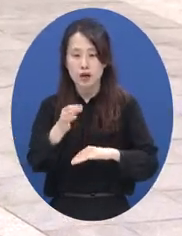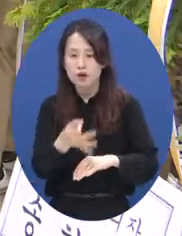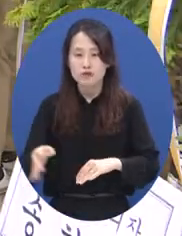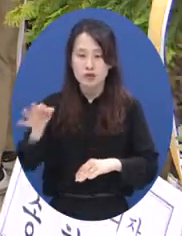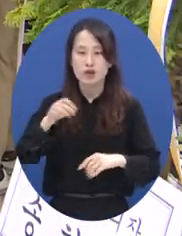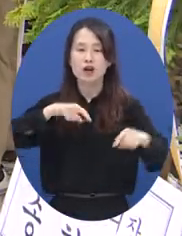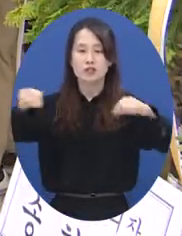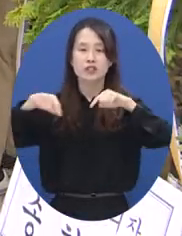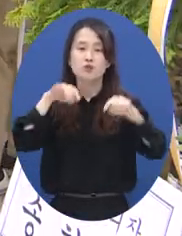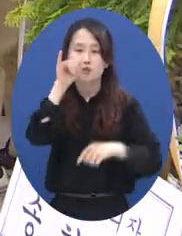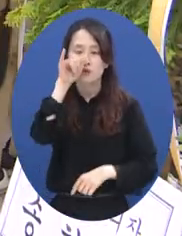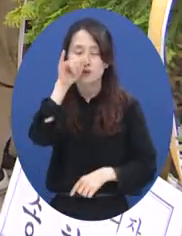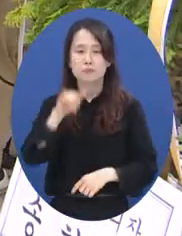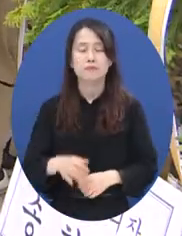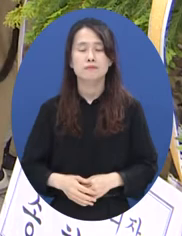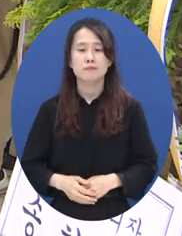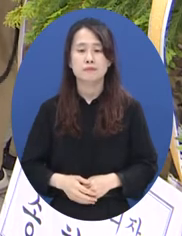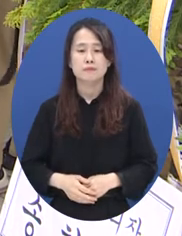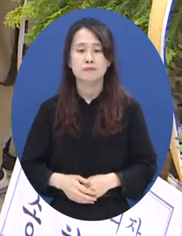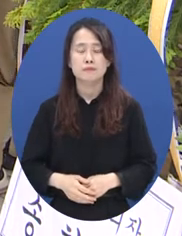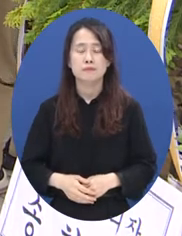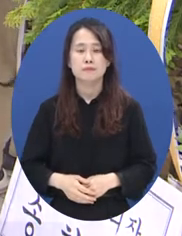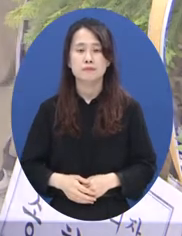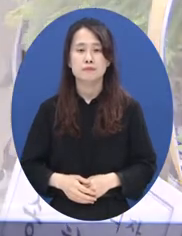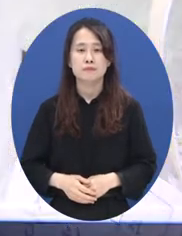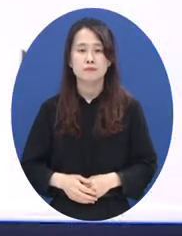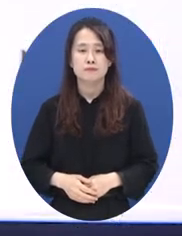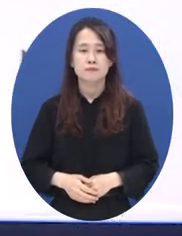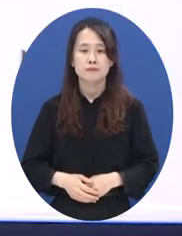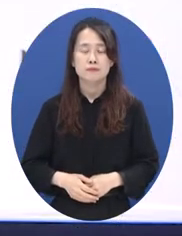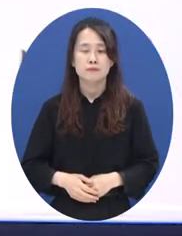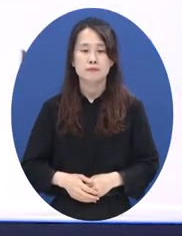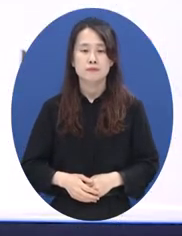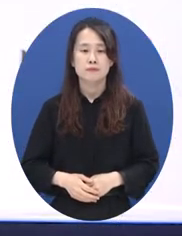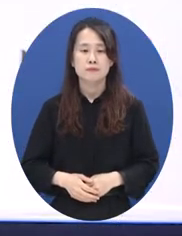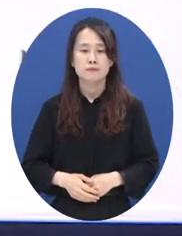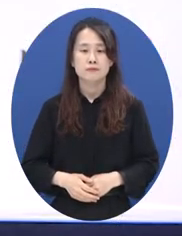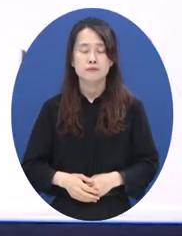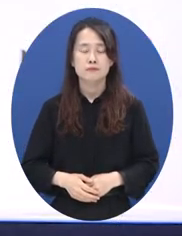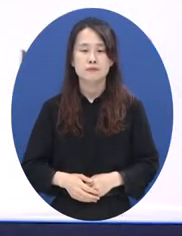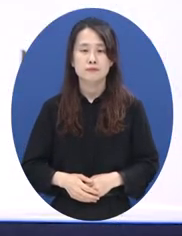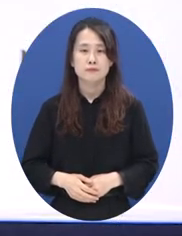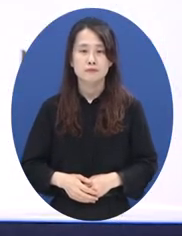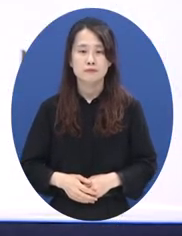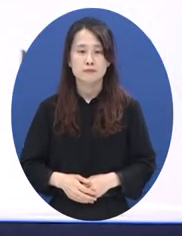금액을 인상하는 등의 정책을 펴고 있습니다. 경기주TV 한선지입니다.